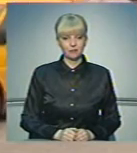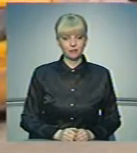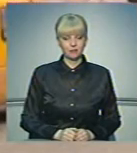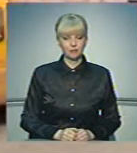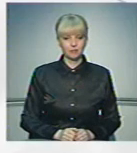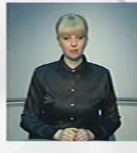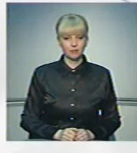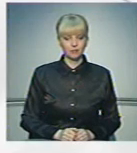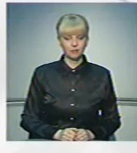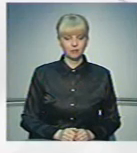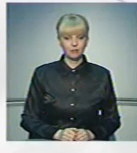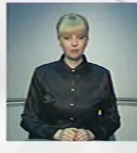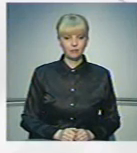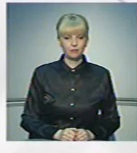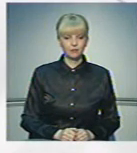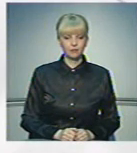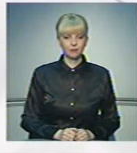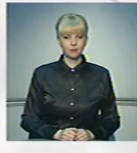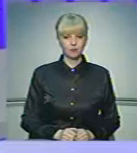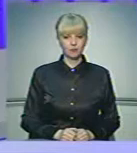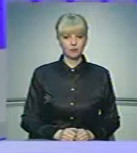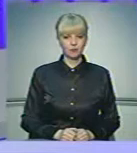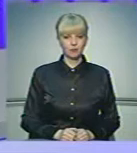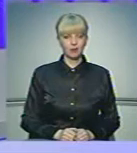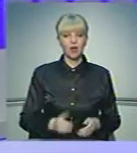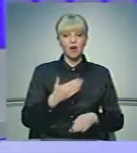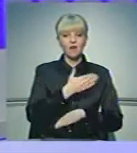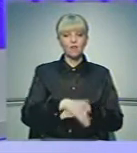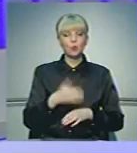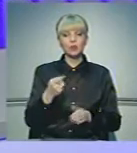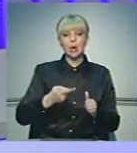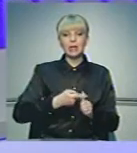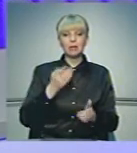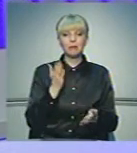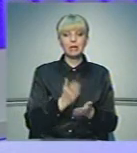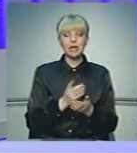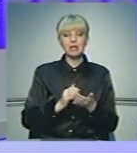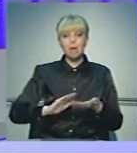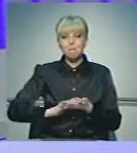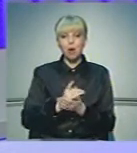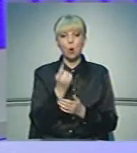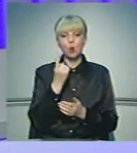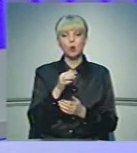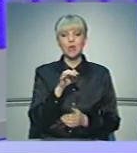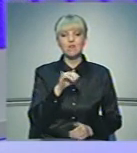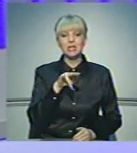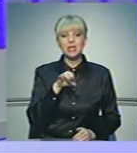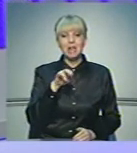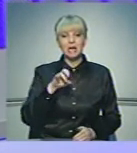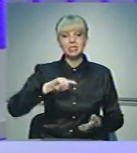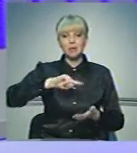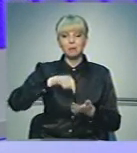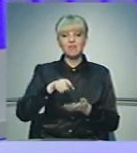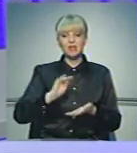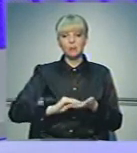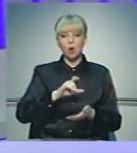та Назар Волошенюк, телеканал «Буковина». Вулиця з його іменем є на мапі одного з фінляндських міст. Він